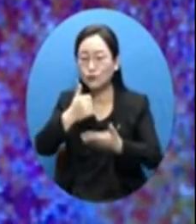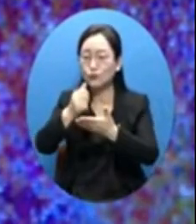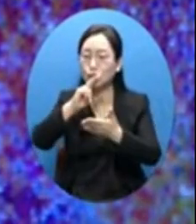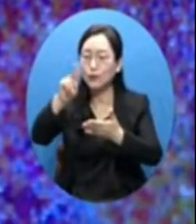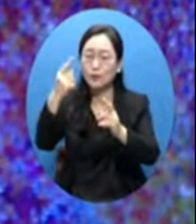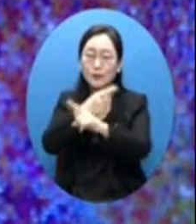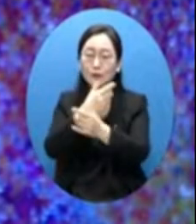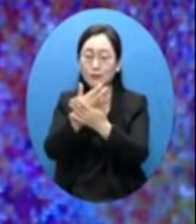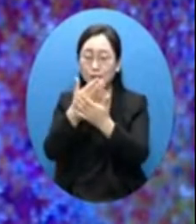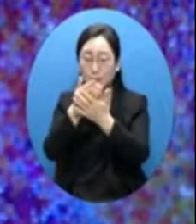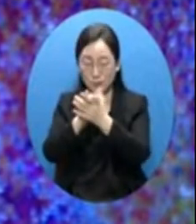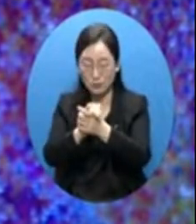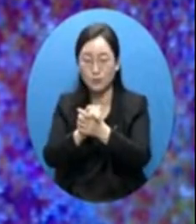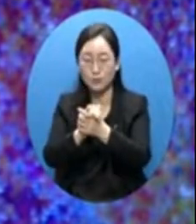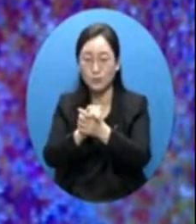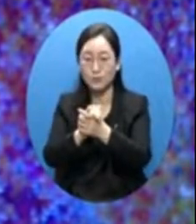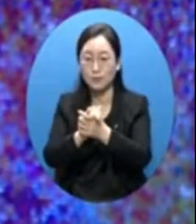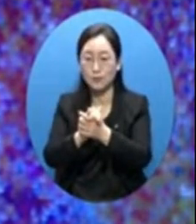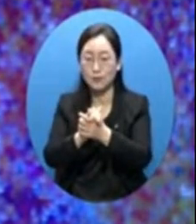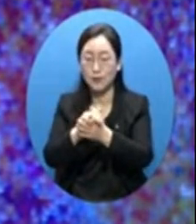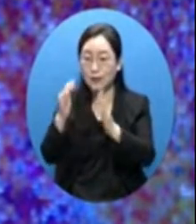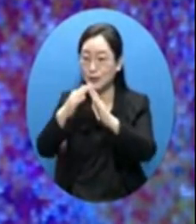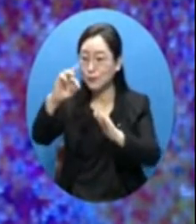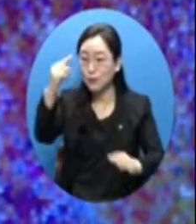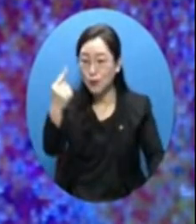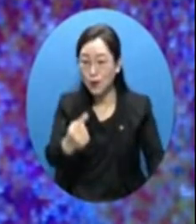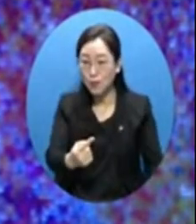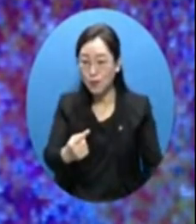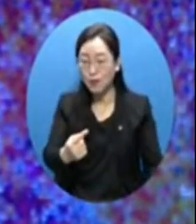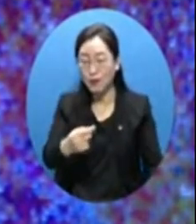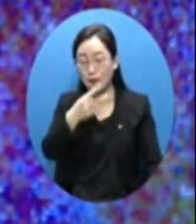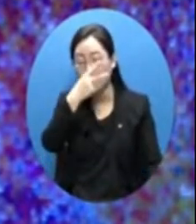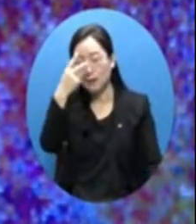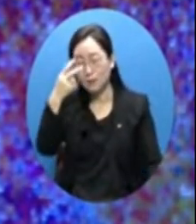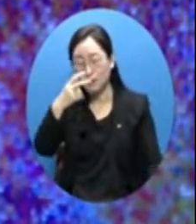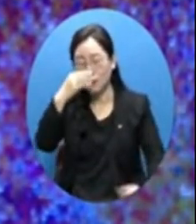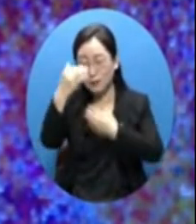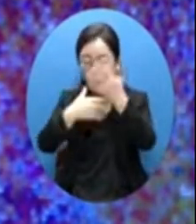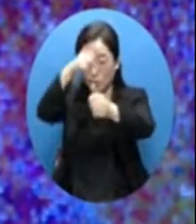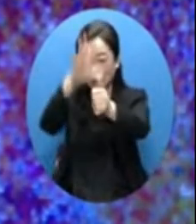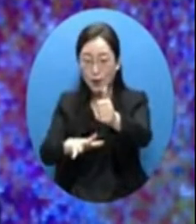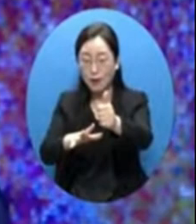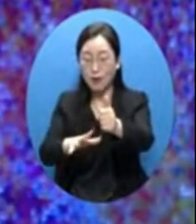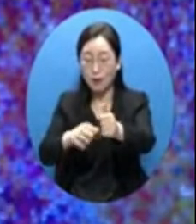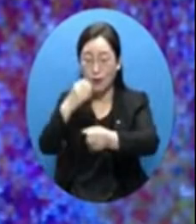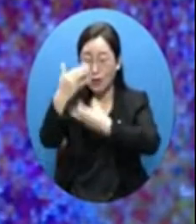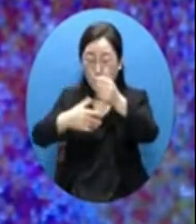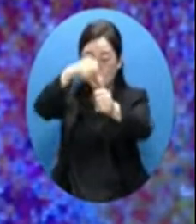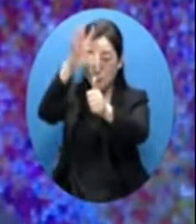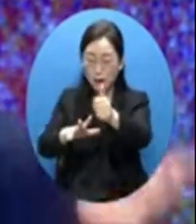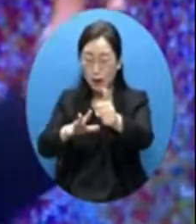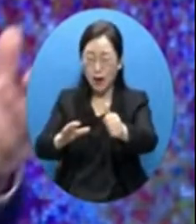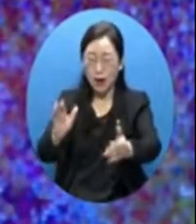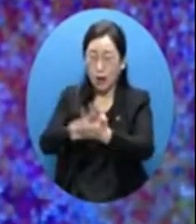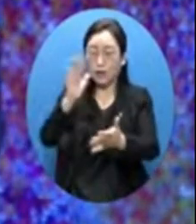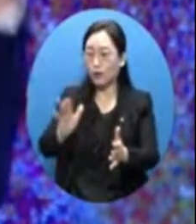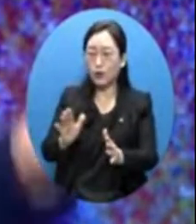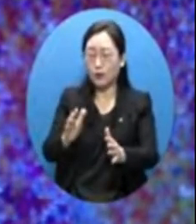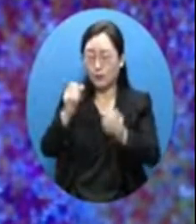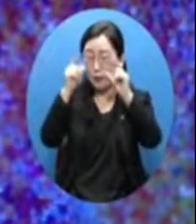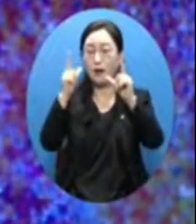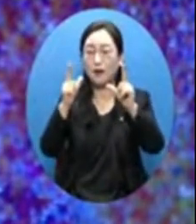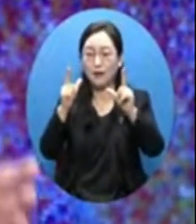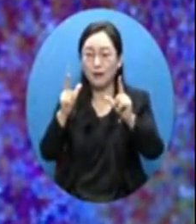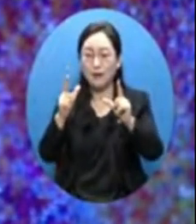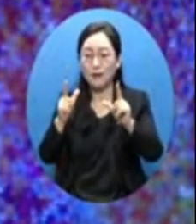주옵소서. 그리고 집에 들어와 밤에 잘 때 불이 임했습니다. 얼마나 불이 크게 임했든지 아이 뜨고 하고 벌떡 일어나